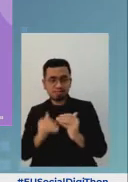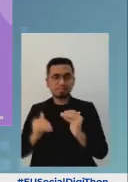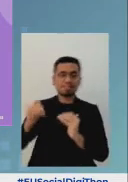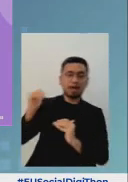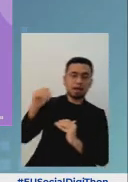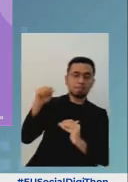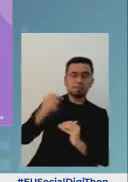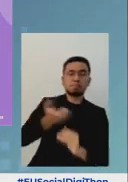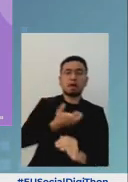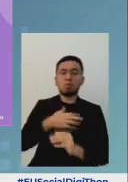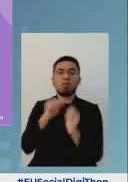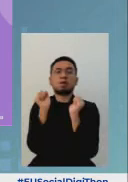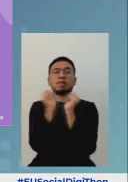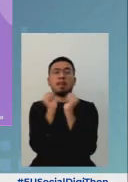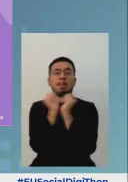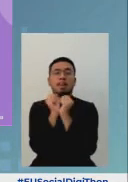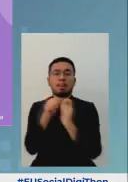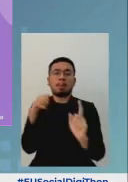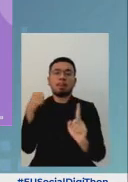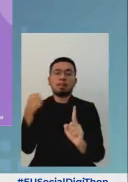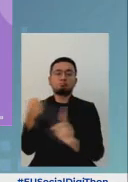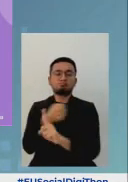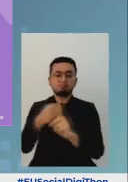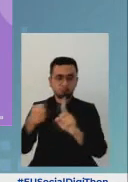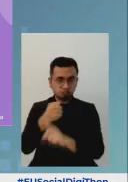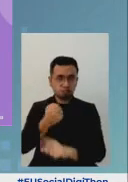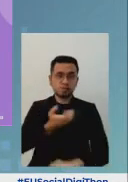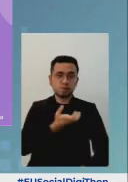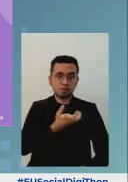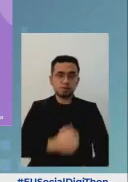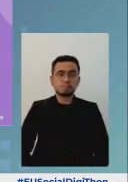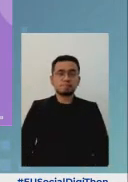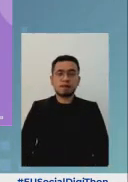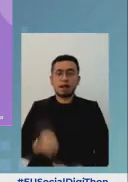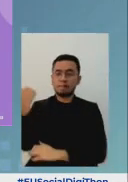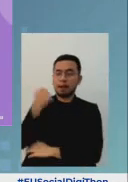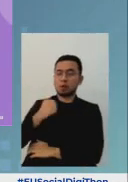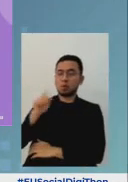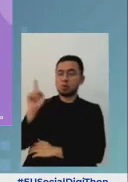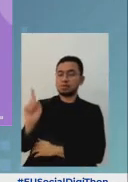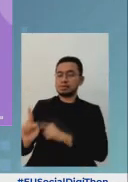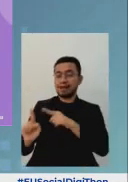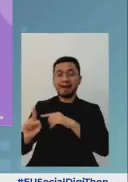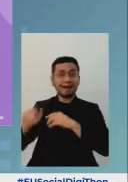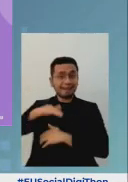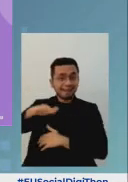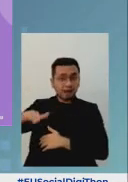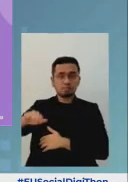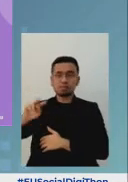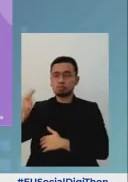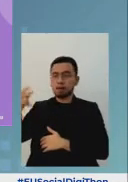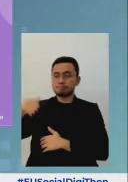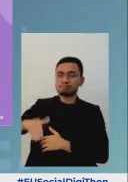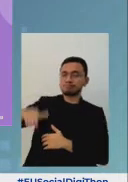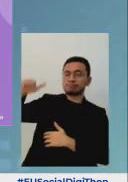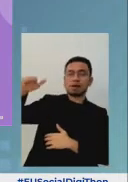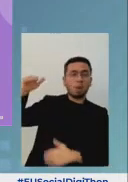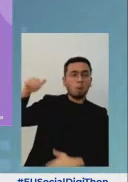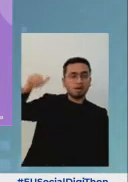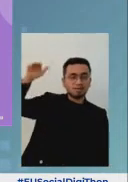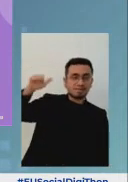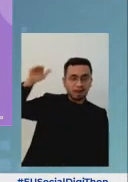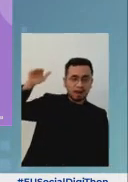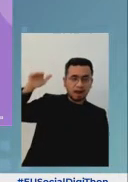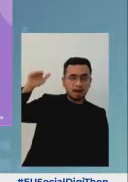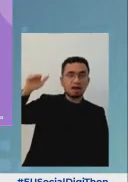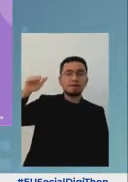ketika pelaku ini menjadi seseorang dewasa, maka ada risiko yang lebih besar untuk pelaku ini